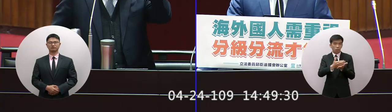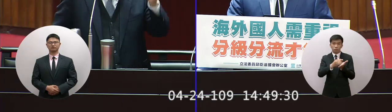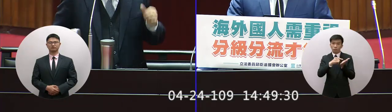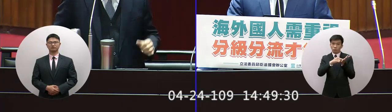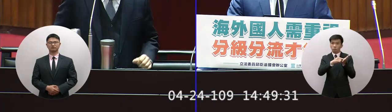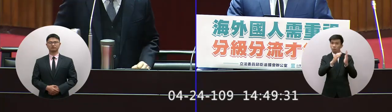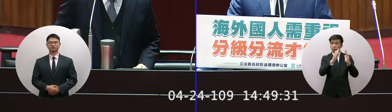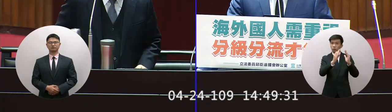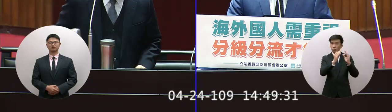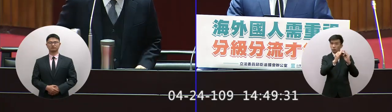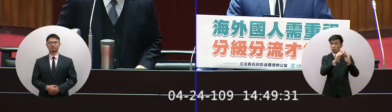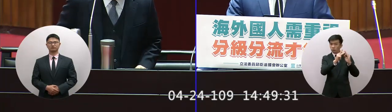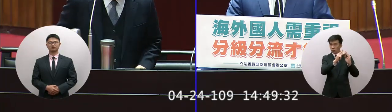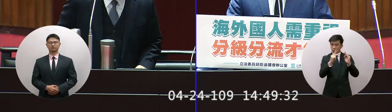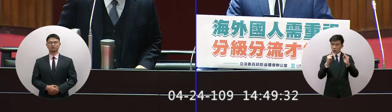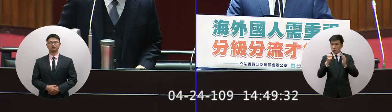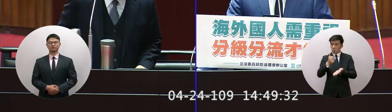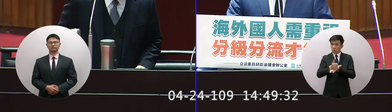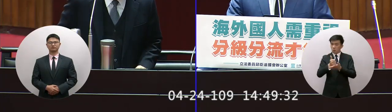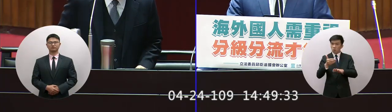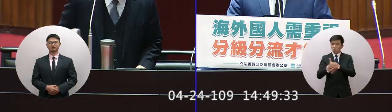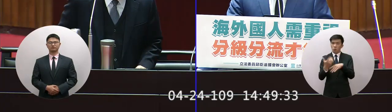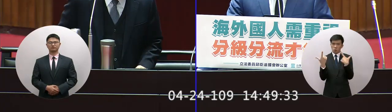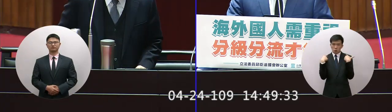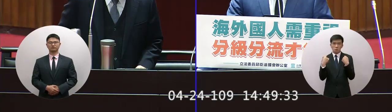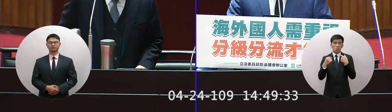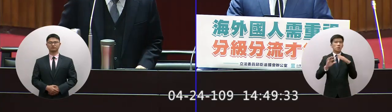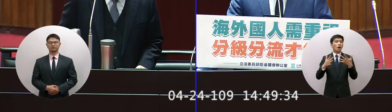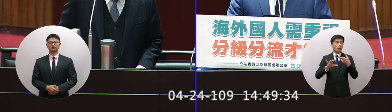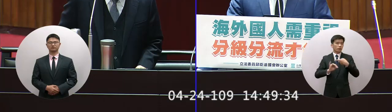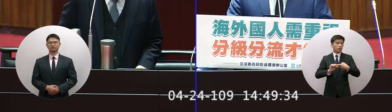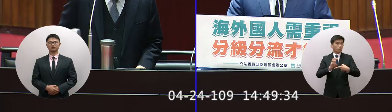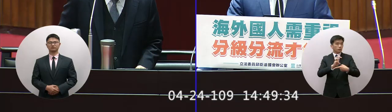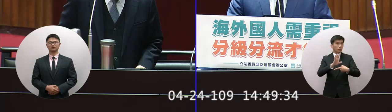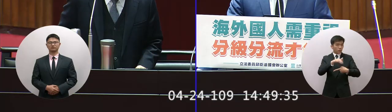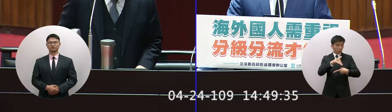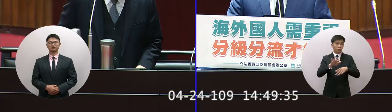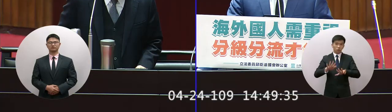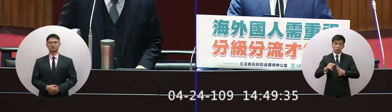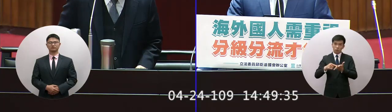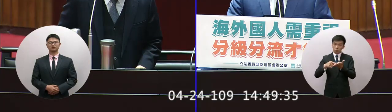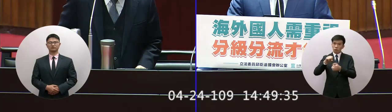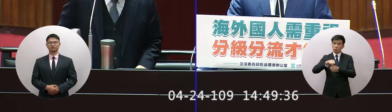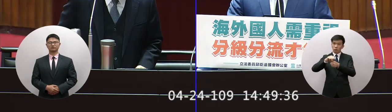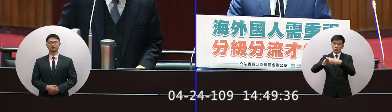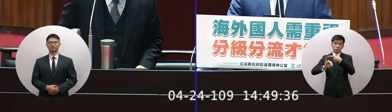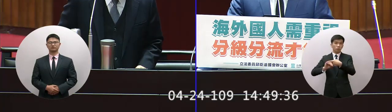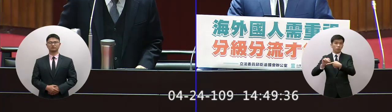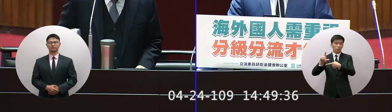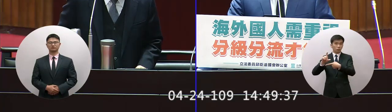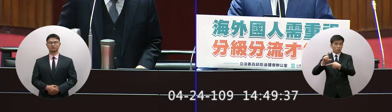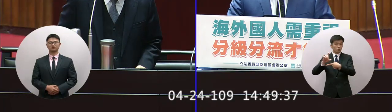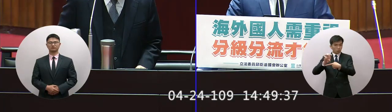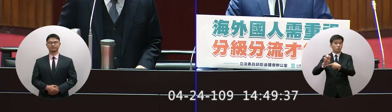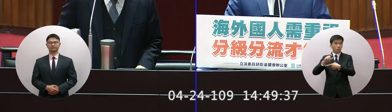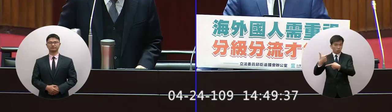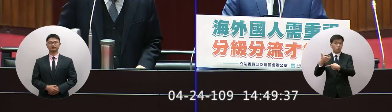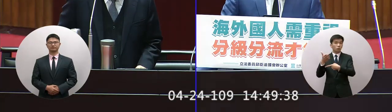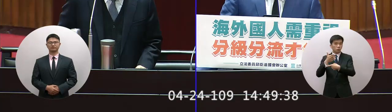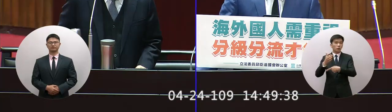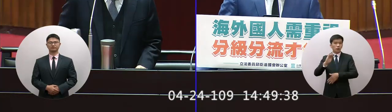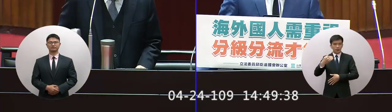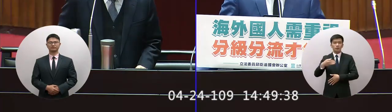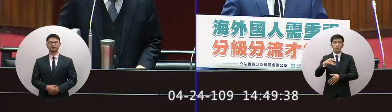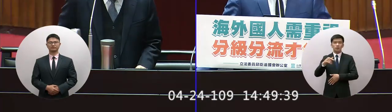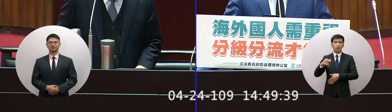贷率从一开始的这个不到30%到现在也都提升到46%，但是民营银行的比例还是过低，希望这个未来